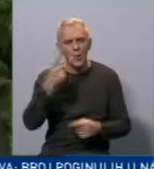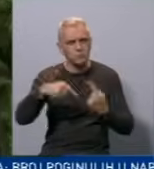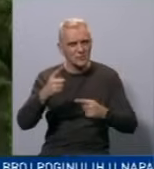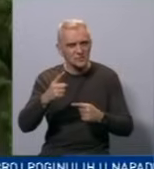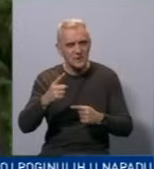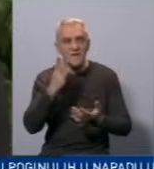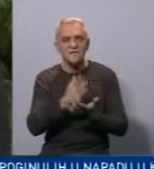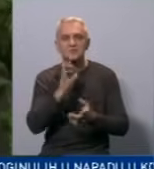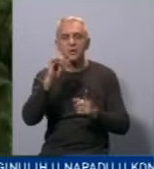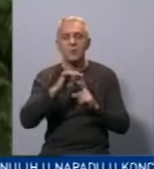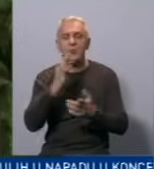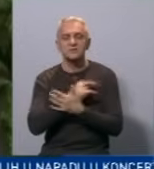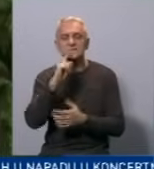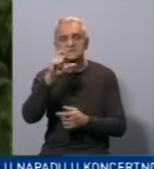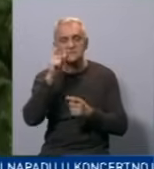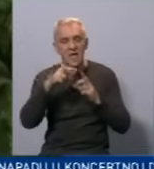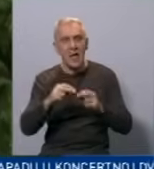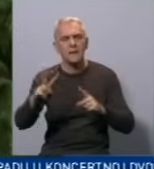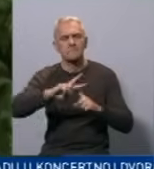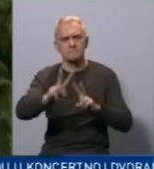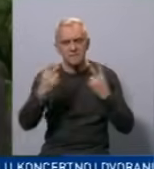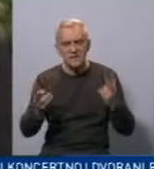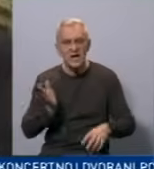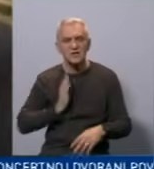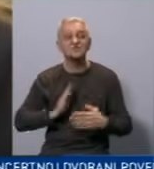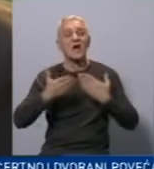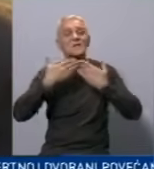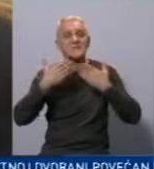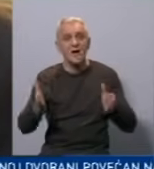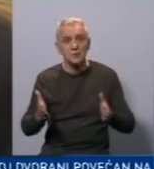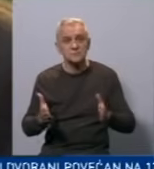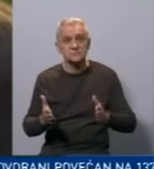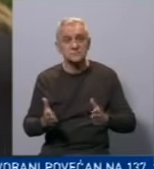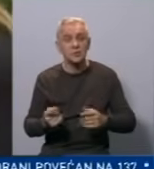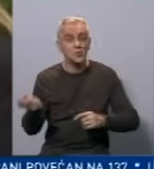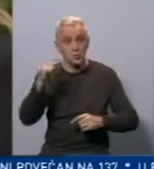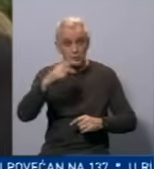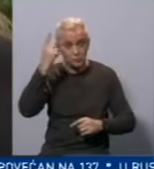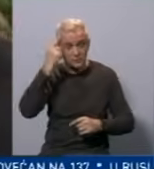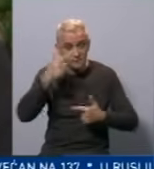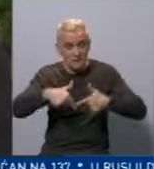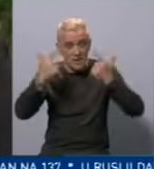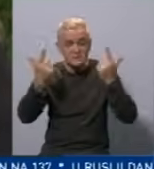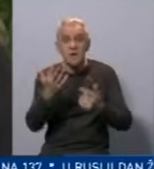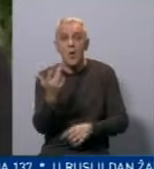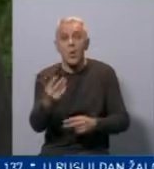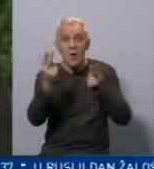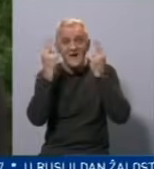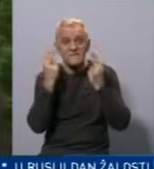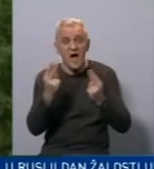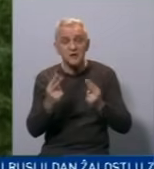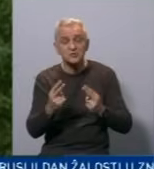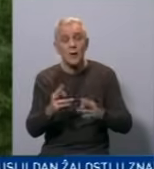već i opoziciji, medijima, građanima, javnosti doprlo do svijesti koliko je važno da